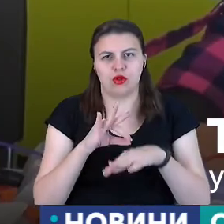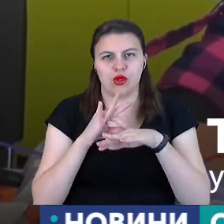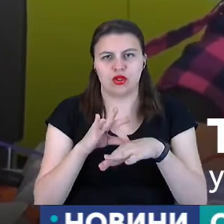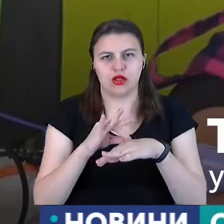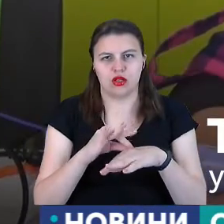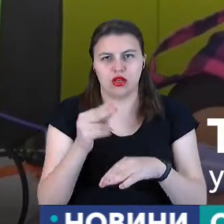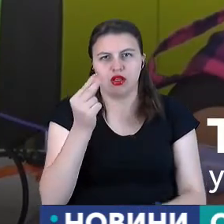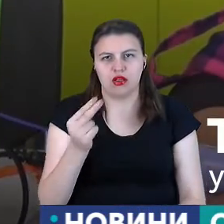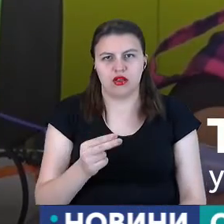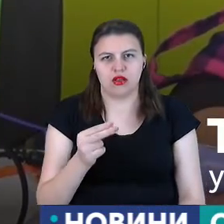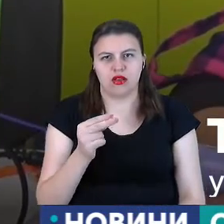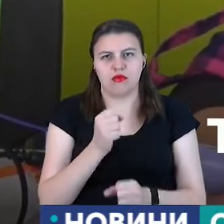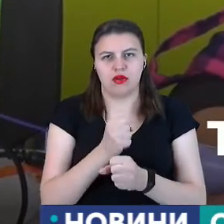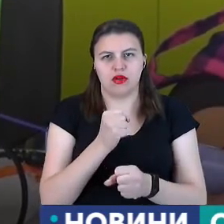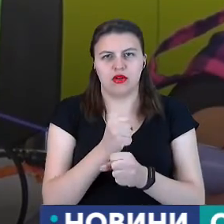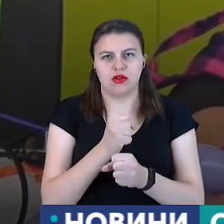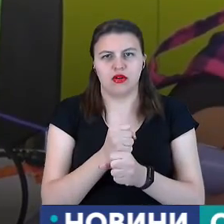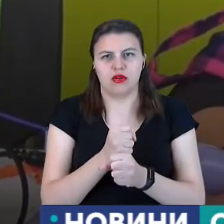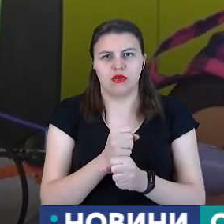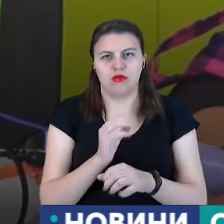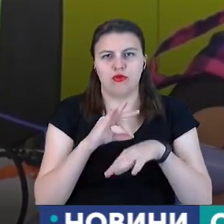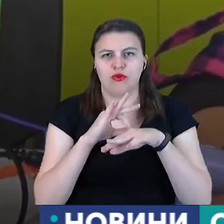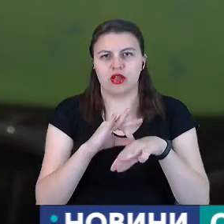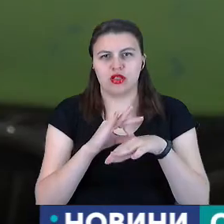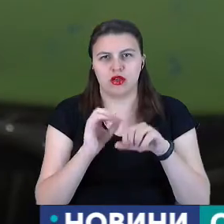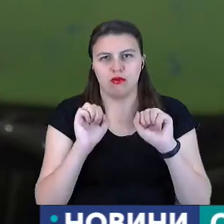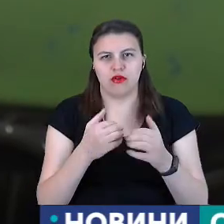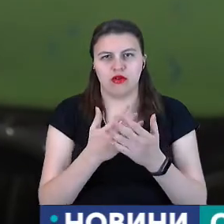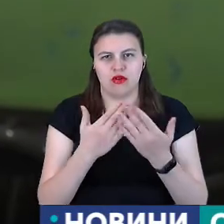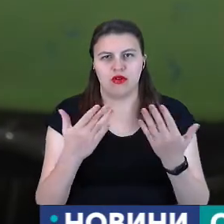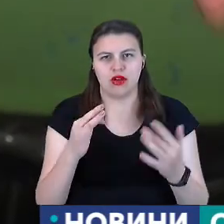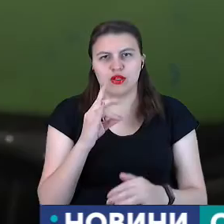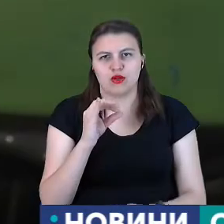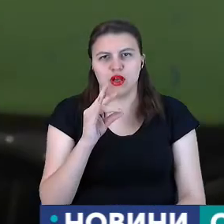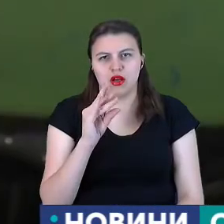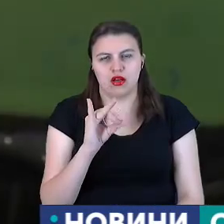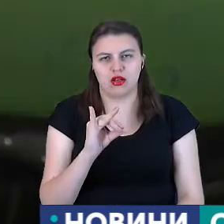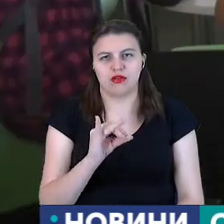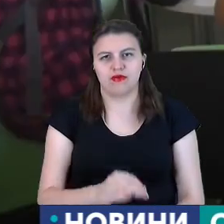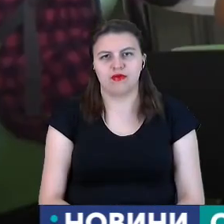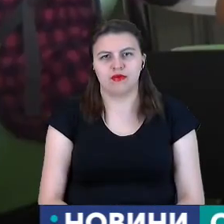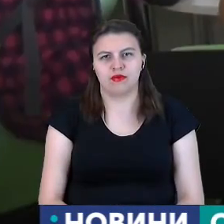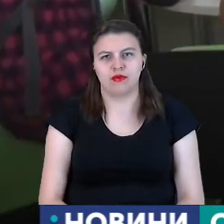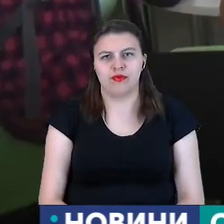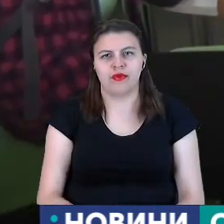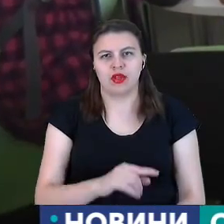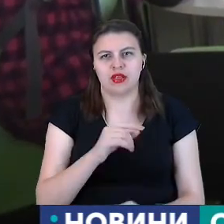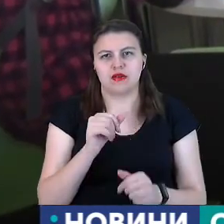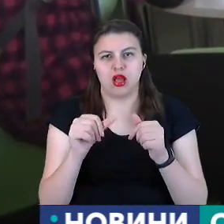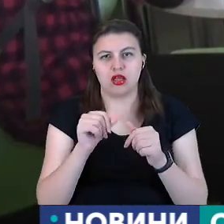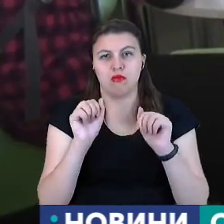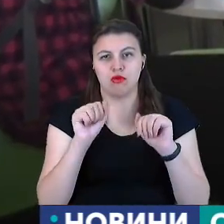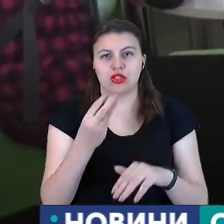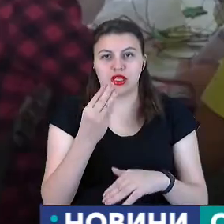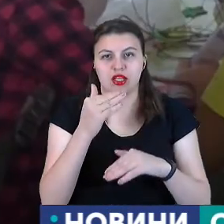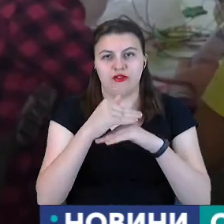доставати, носити їх, можна діяти різні аксесуари. Чортове колесо з пластику можна зробити за 3 вечори, каже